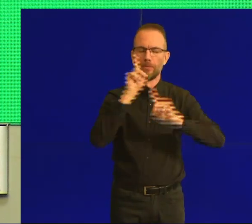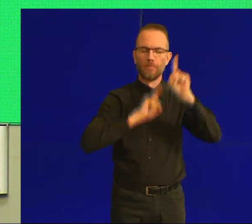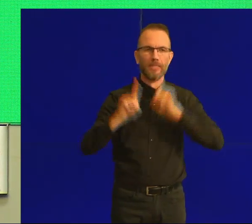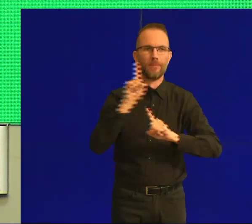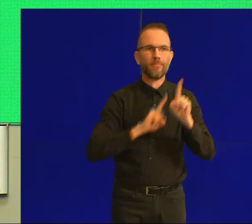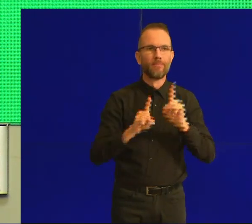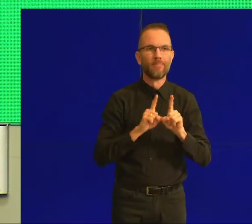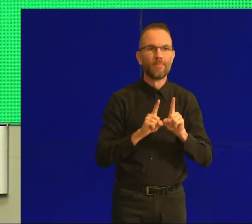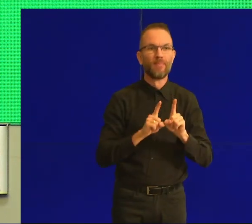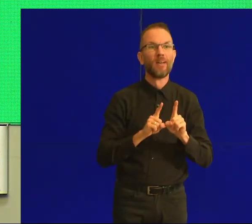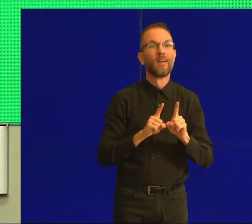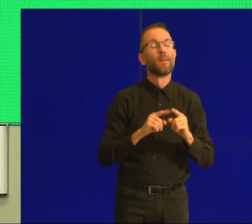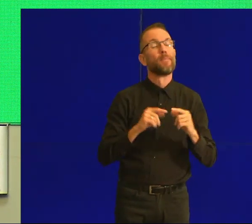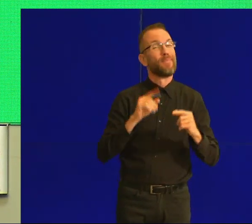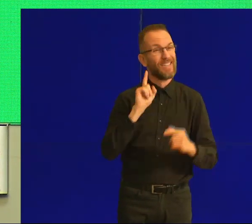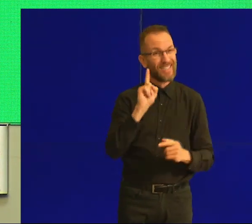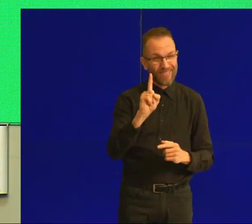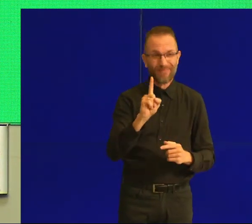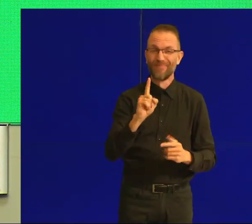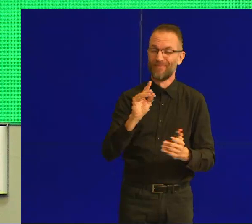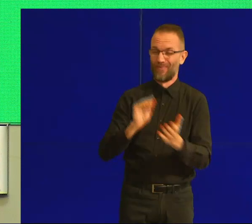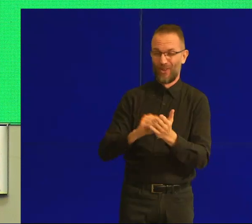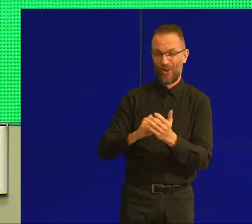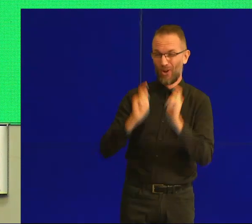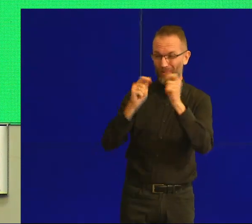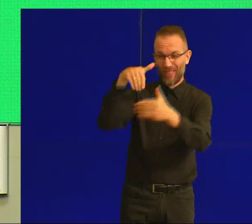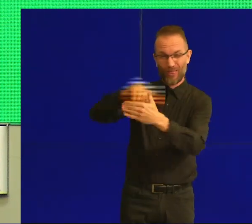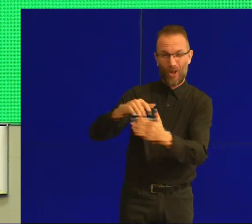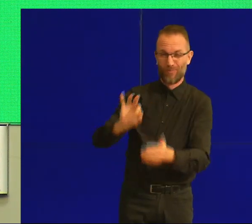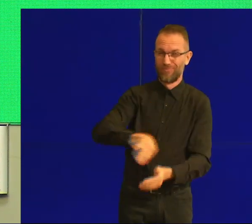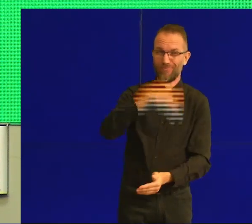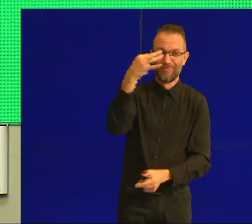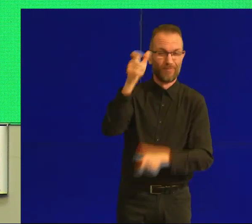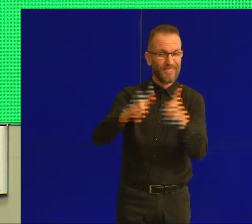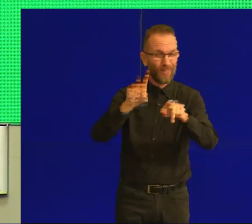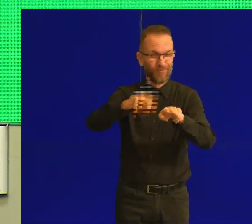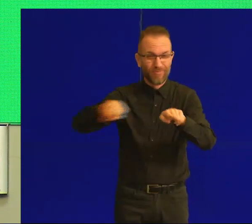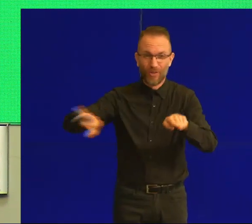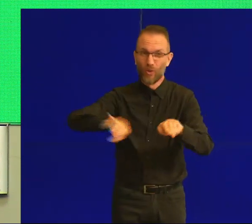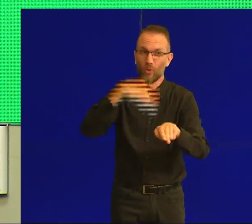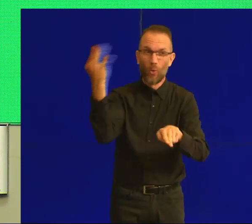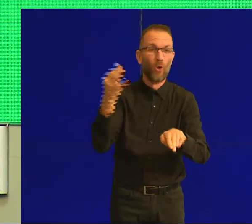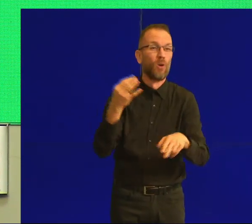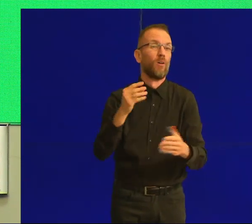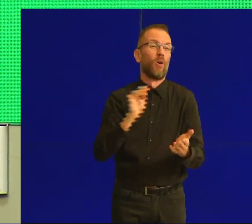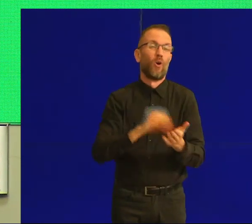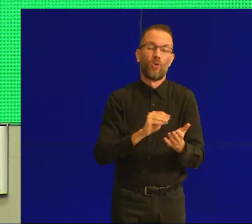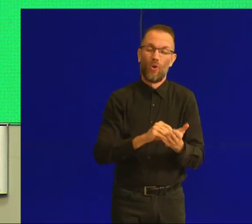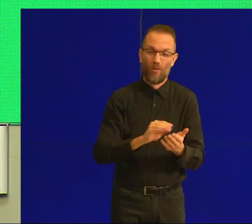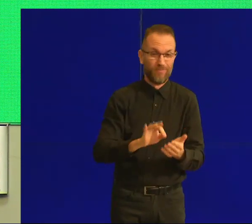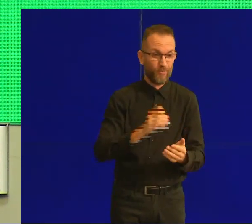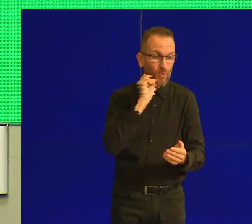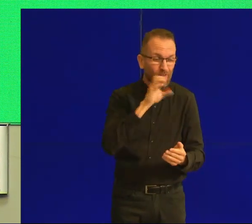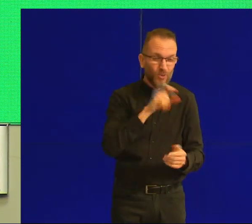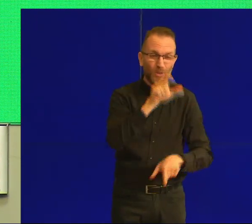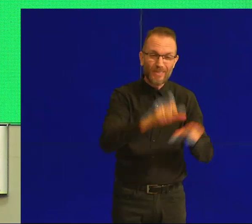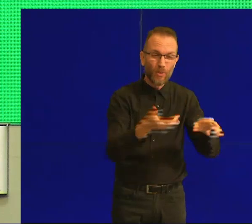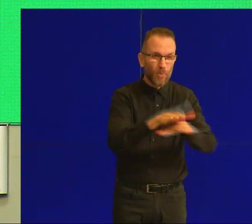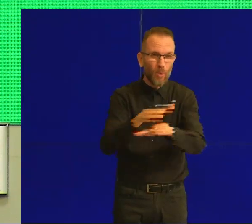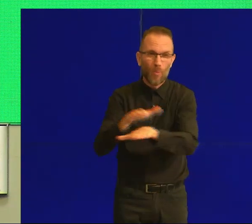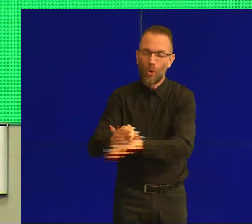trop élevé et que nous déplorons encore trop de personnes qui nous quitte aujourd'hui à cause de ce virus ne pouvons pas